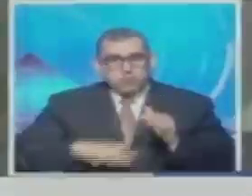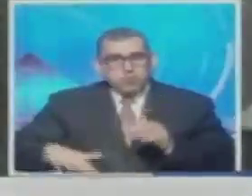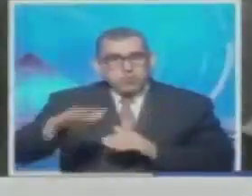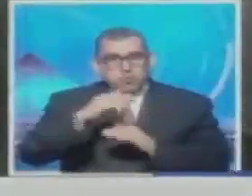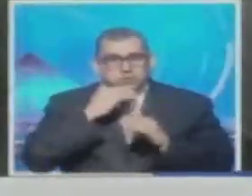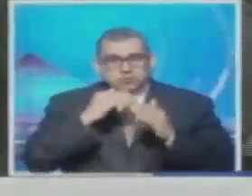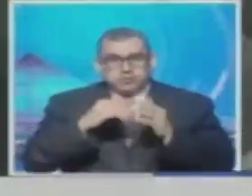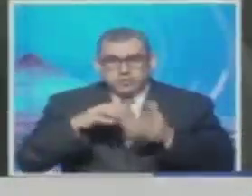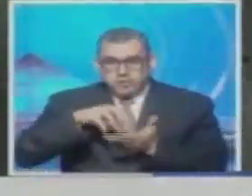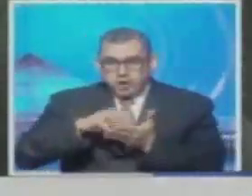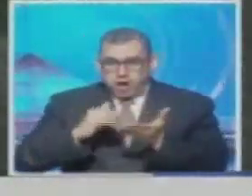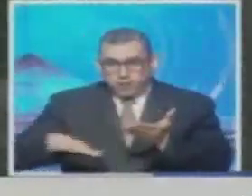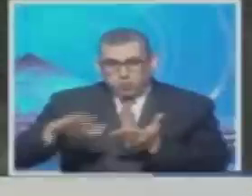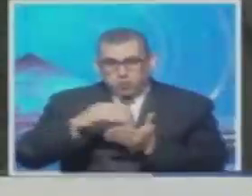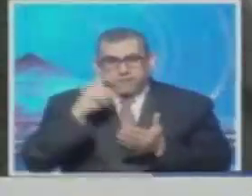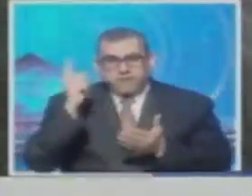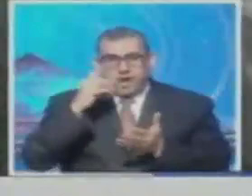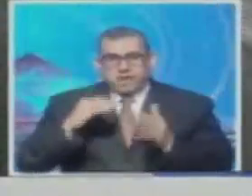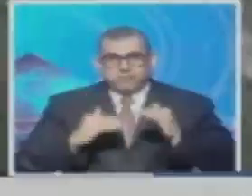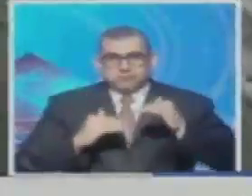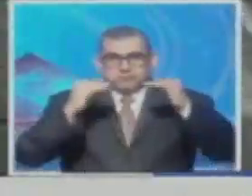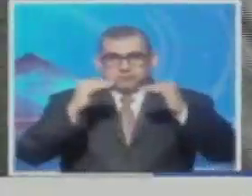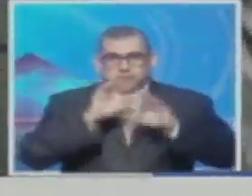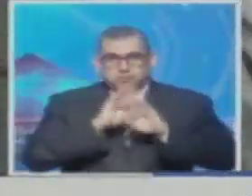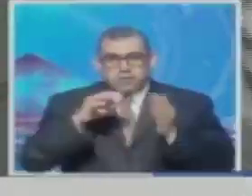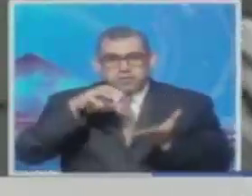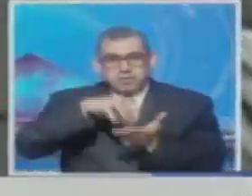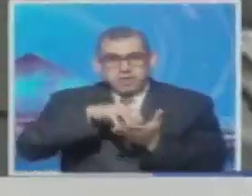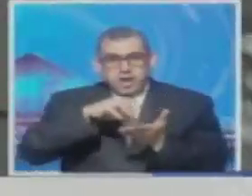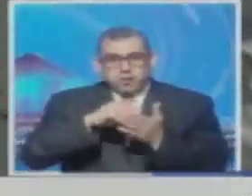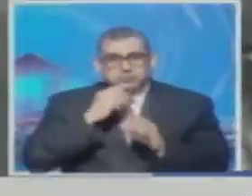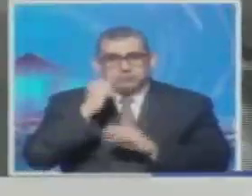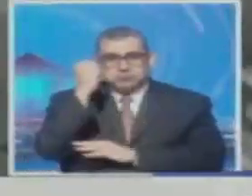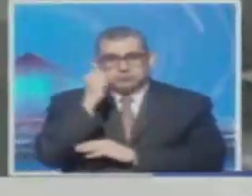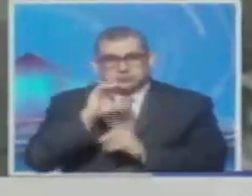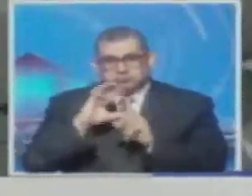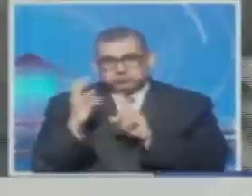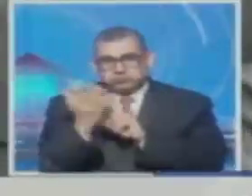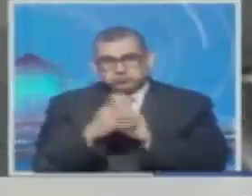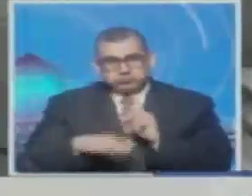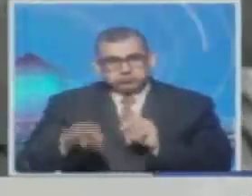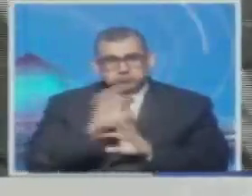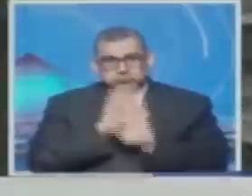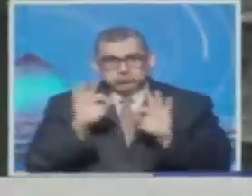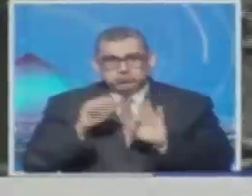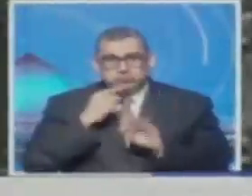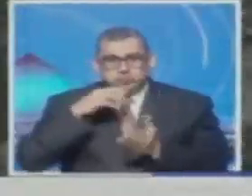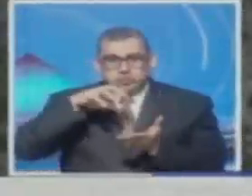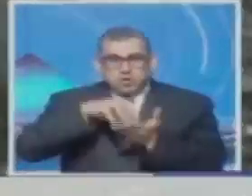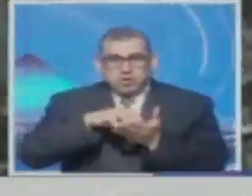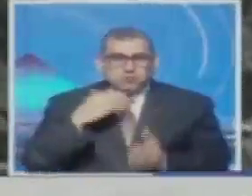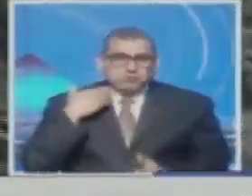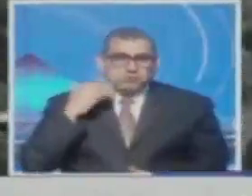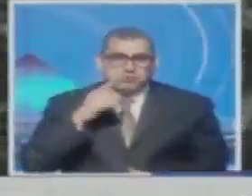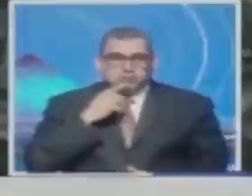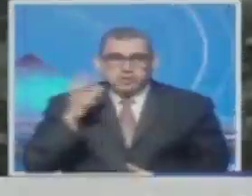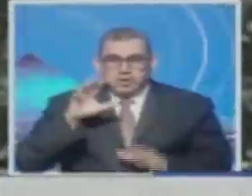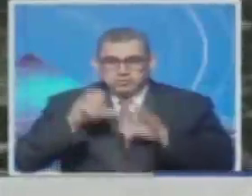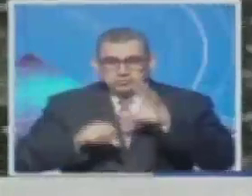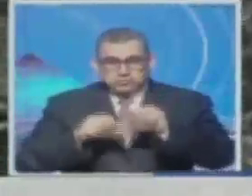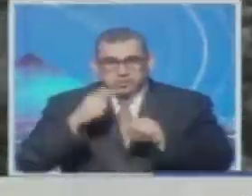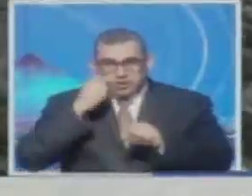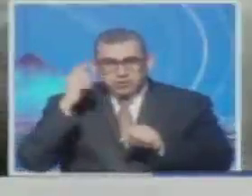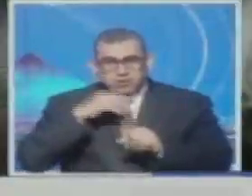المستويين الإقليمي والدولي كدولة محورية في المنطقة وبلد عصي على الاحتلال